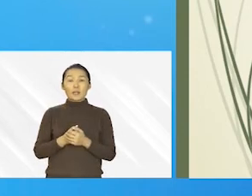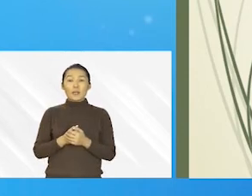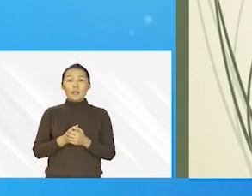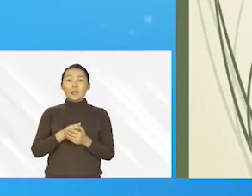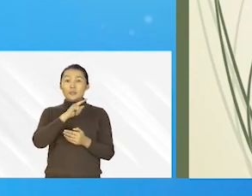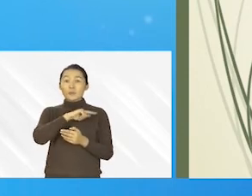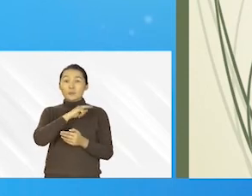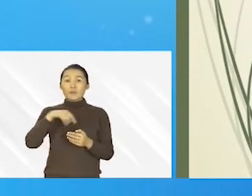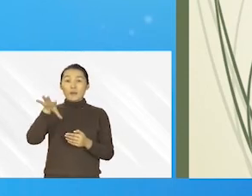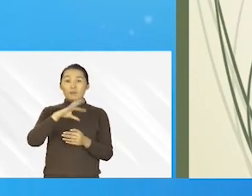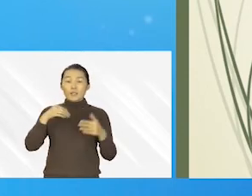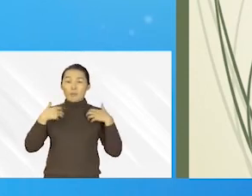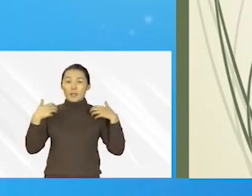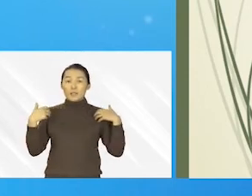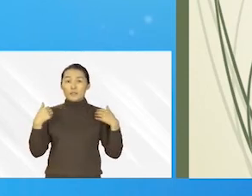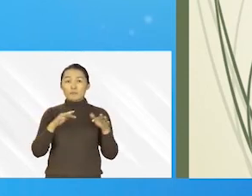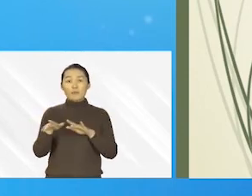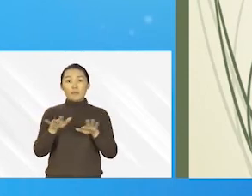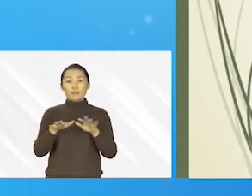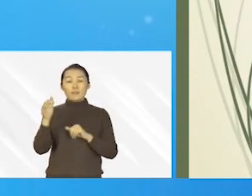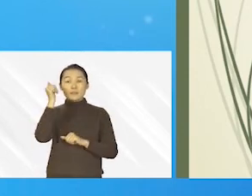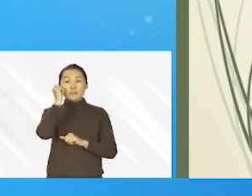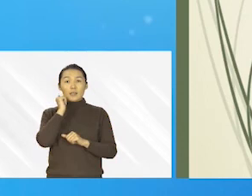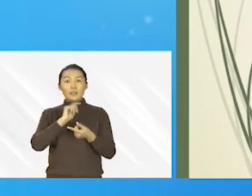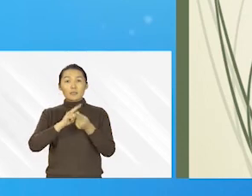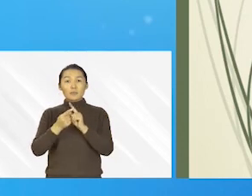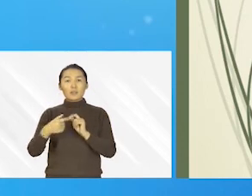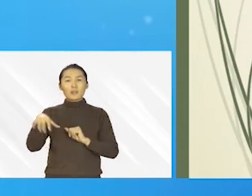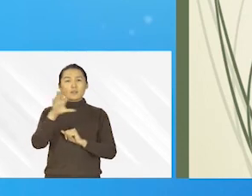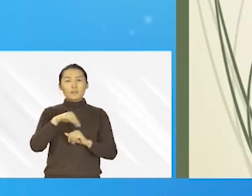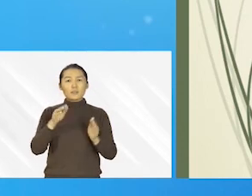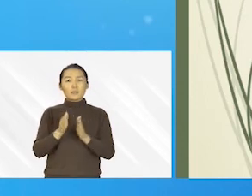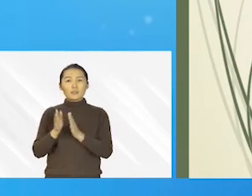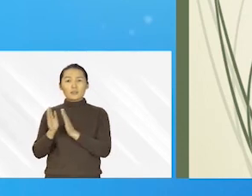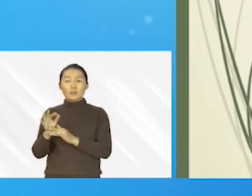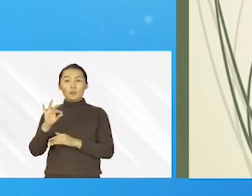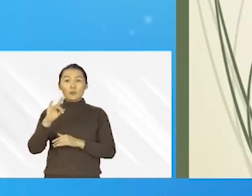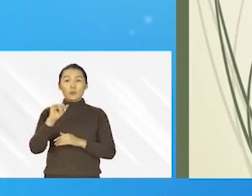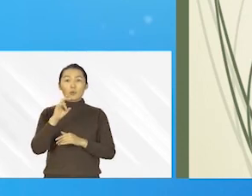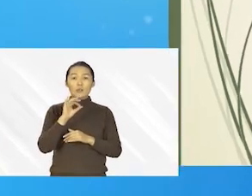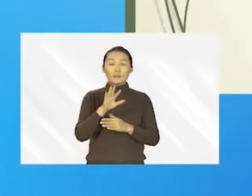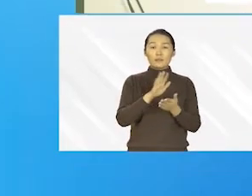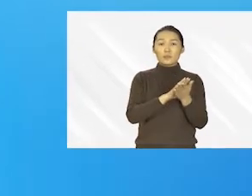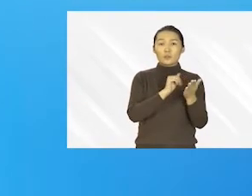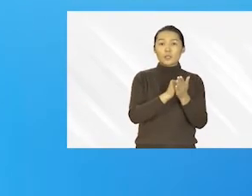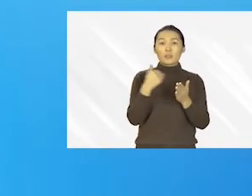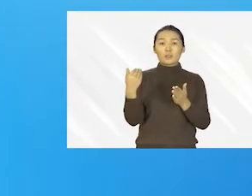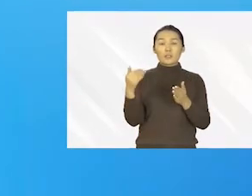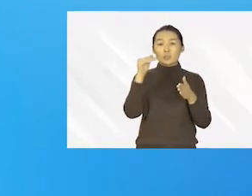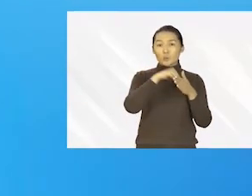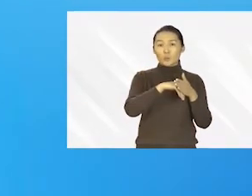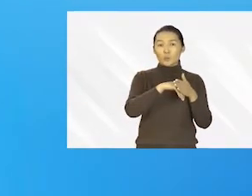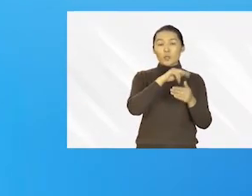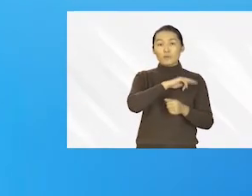всем организмам. В процессе старения изменяются все системы органов, нарушается их структура и